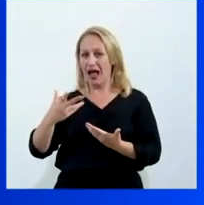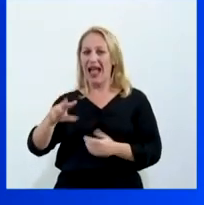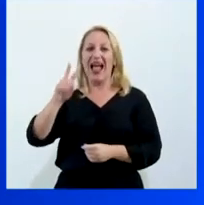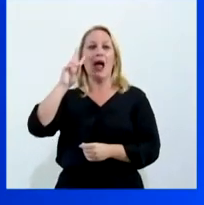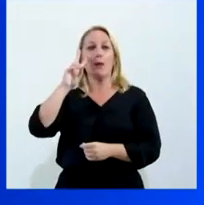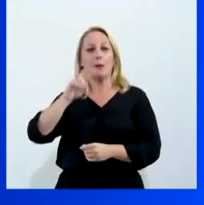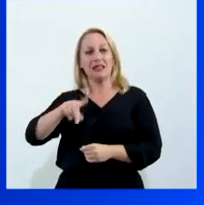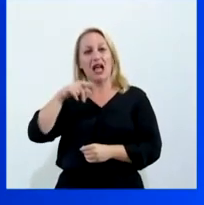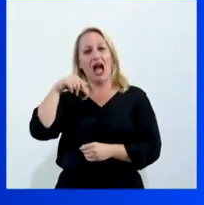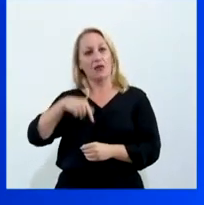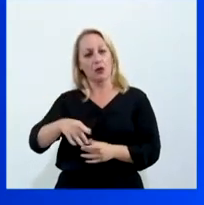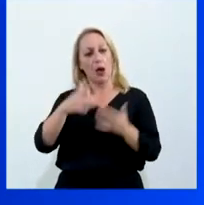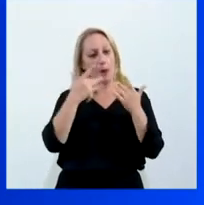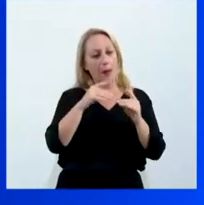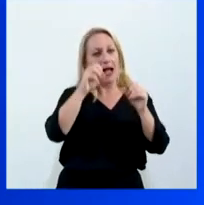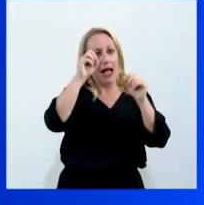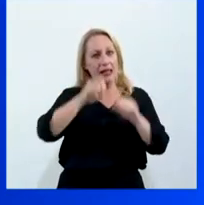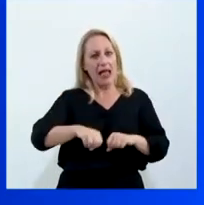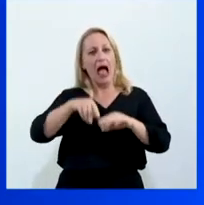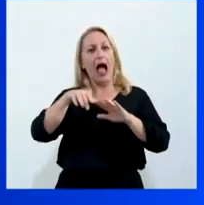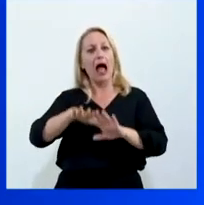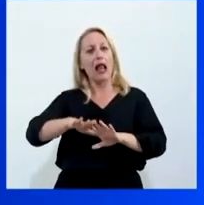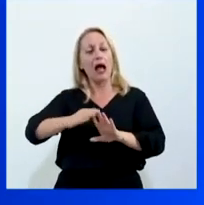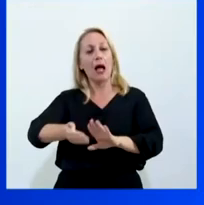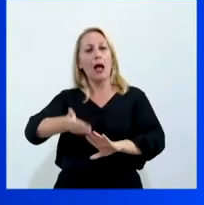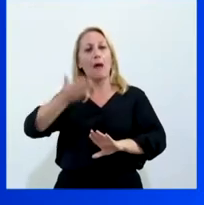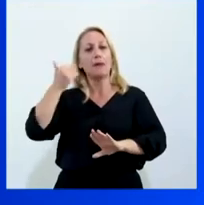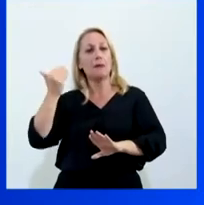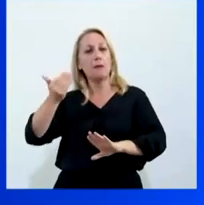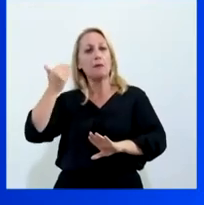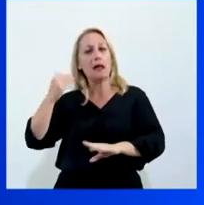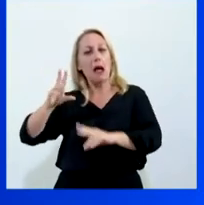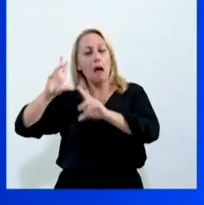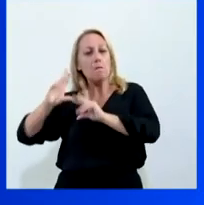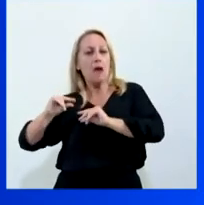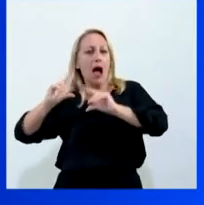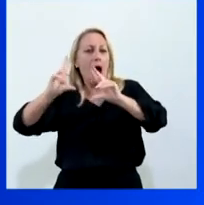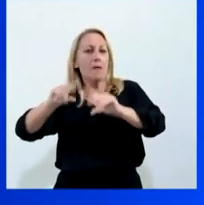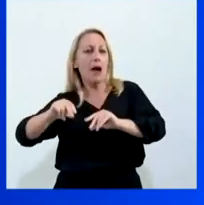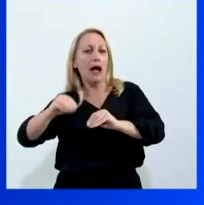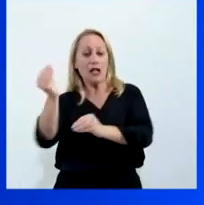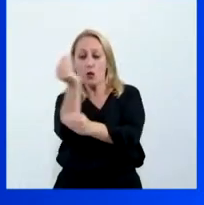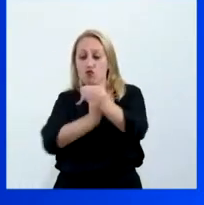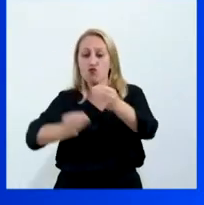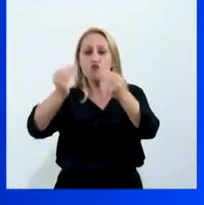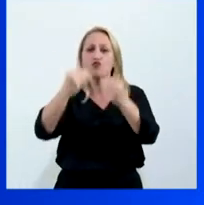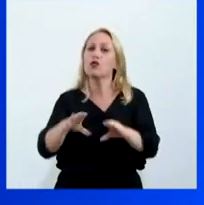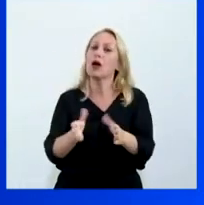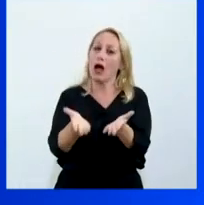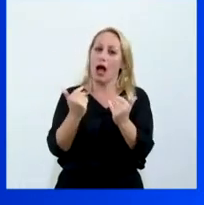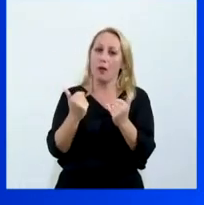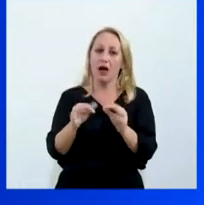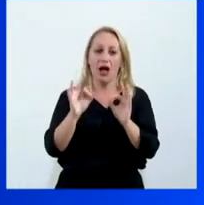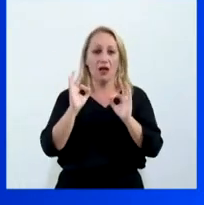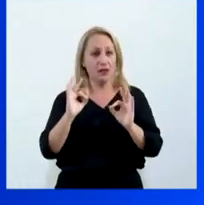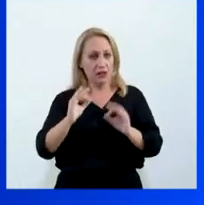να είναι κάτι ιδιαίτερα χειρότερο σε σχέση με αυτό το οποίο συνέβαινε και σε άλλες χρονιές. Θέλουμε σίγουρα να μπορούμε να πληρώνουμε τους γιατρούς μας και τους